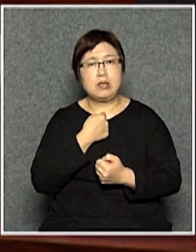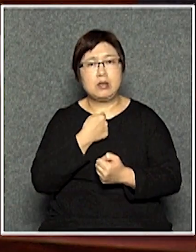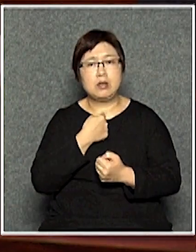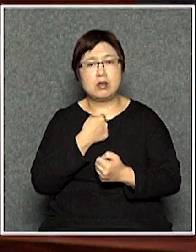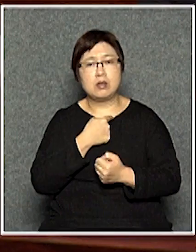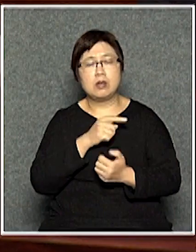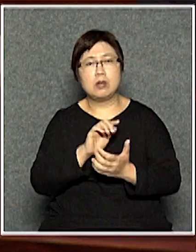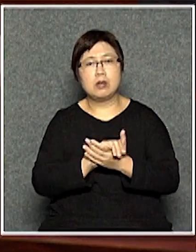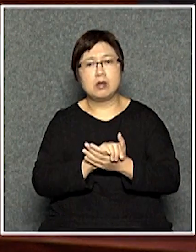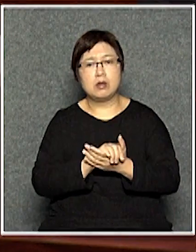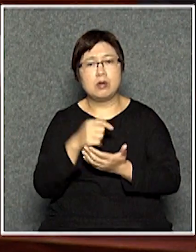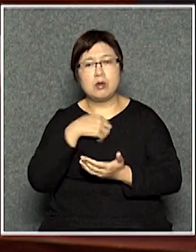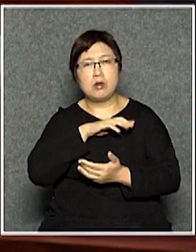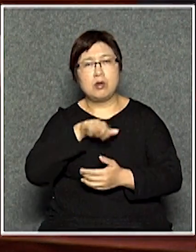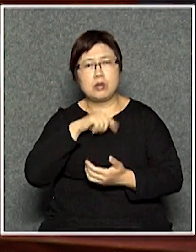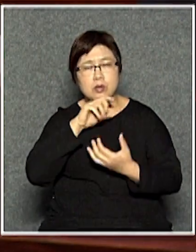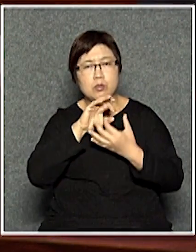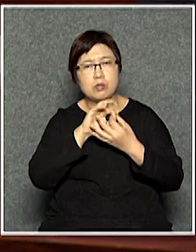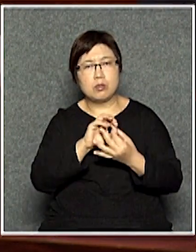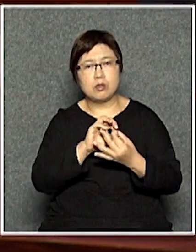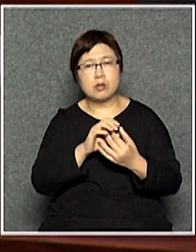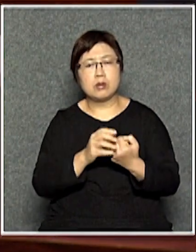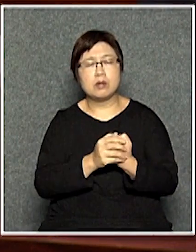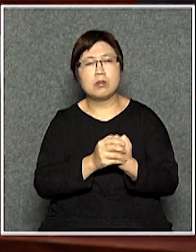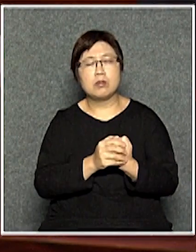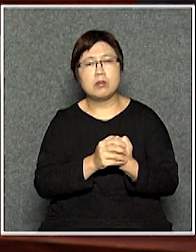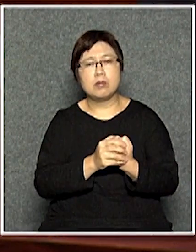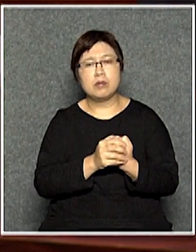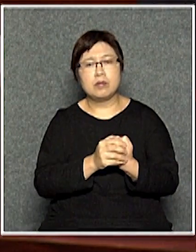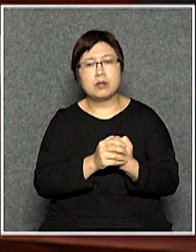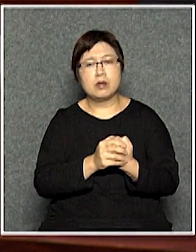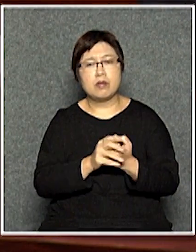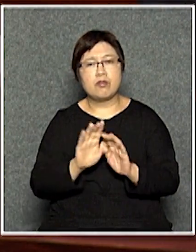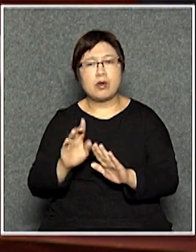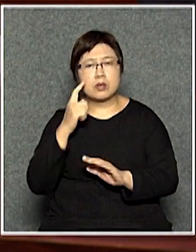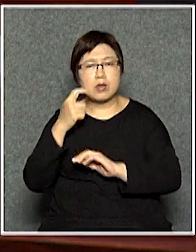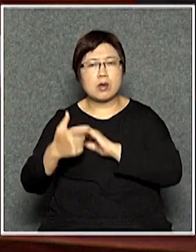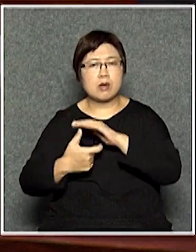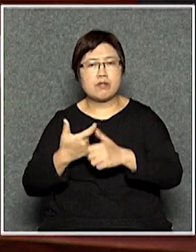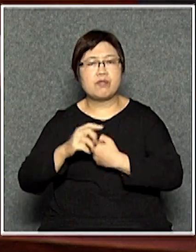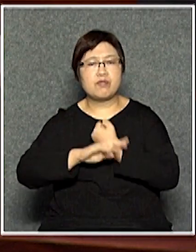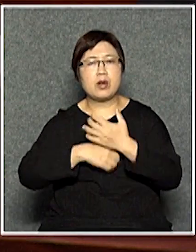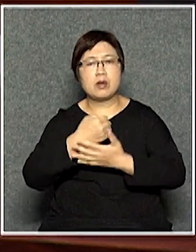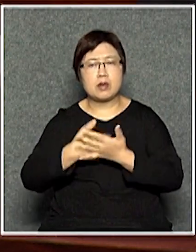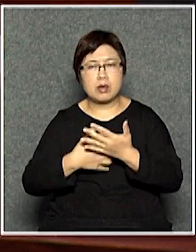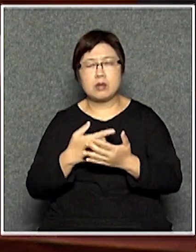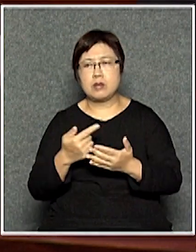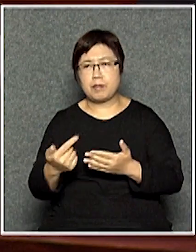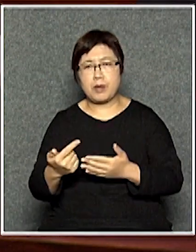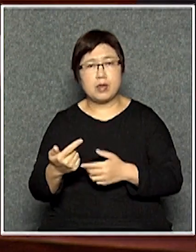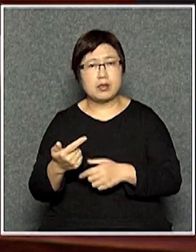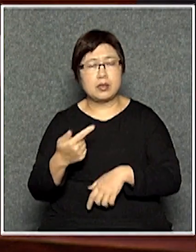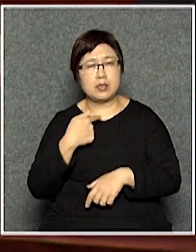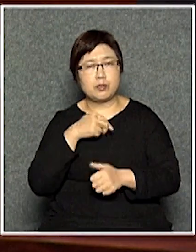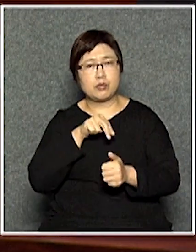我們就著呢是有關防止賄賂條例第8條那個應不應該規